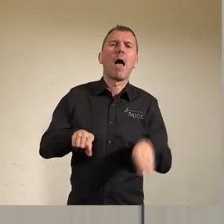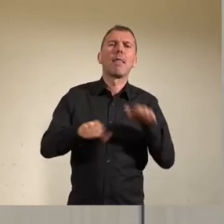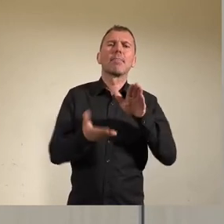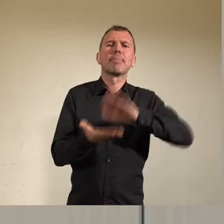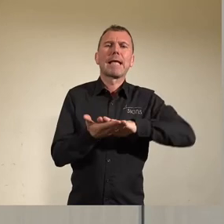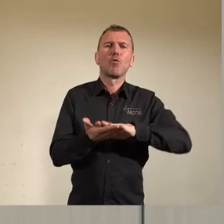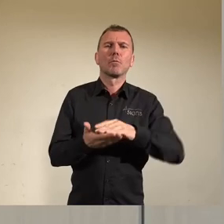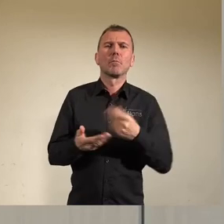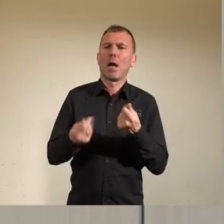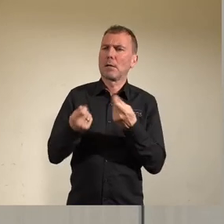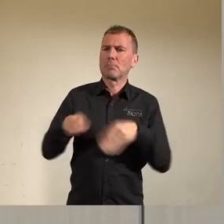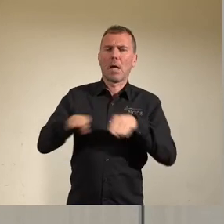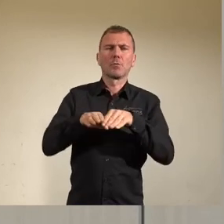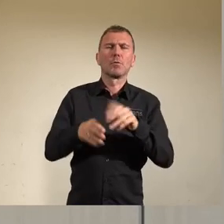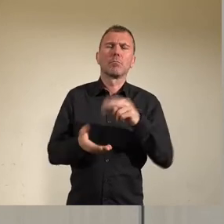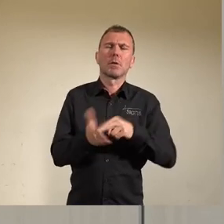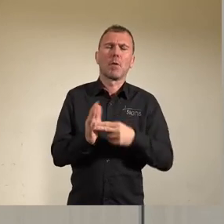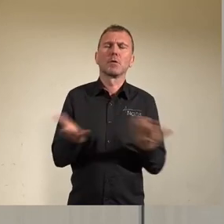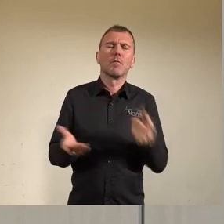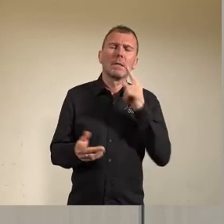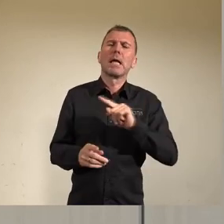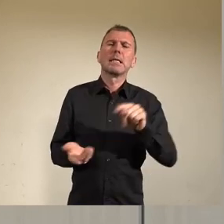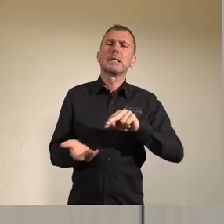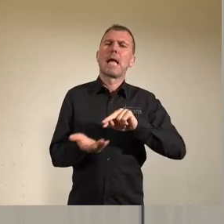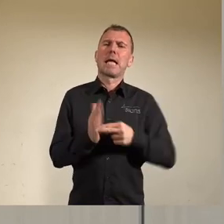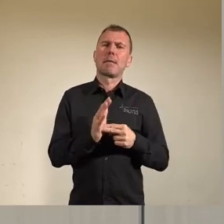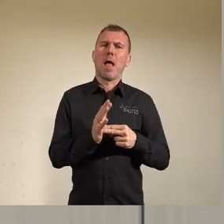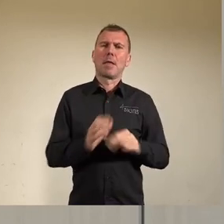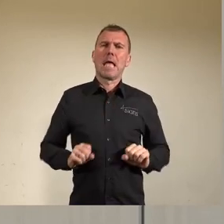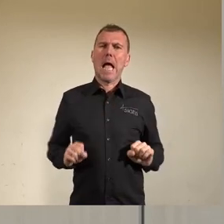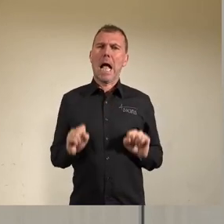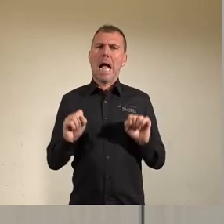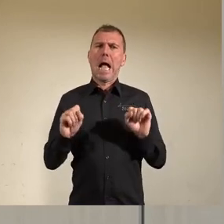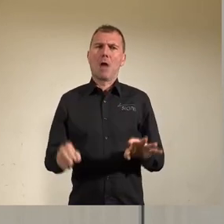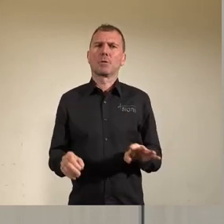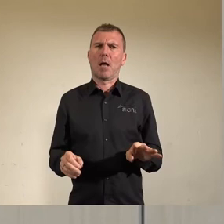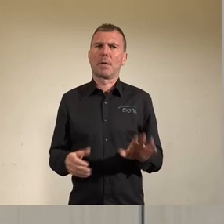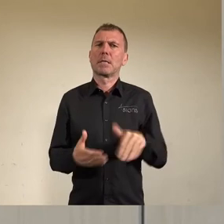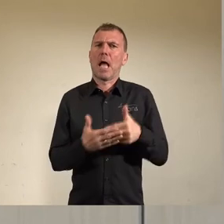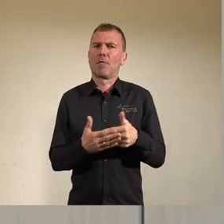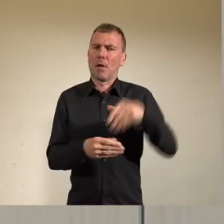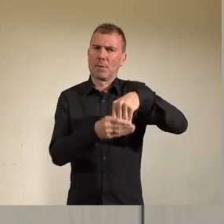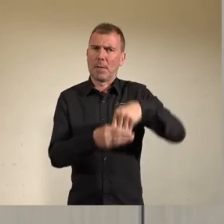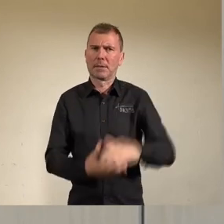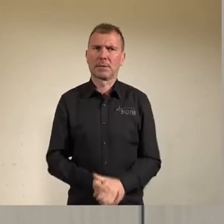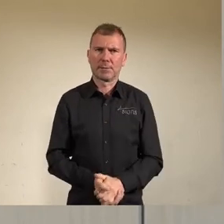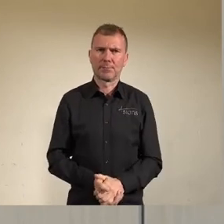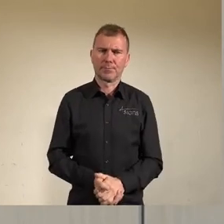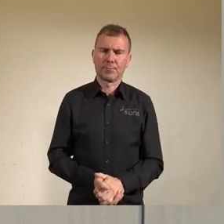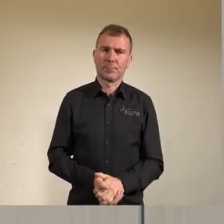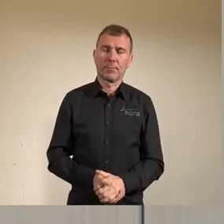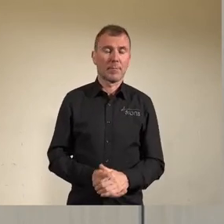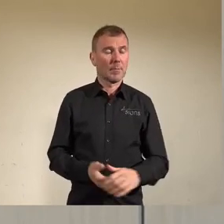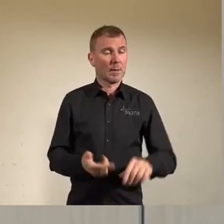für bisher nicht geplante und in der Form nicht geplante Aufgaben tun. Und